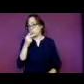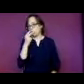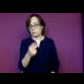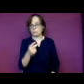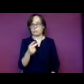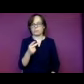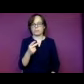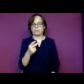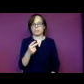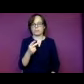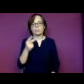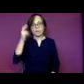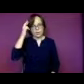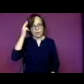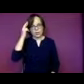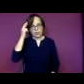interpretacja sięgająca właśnie